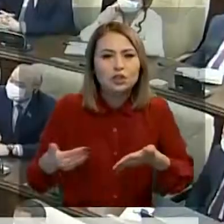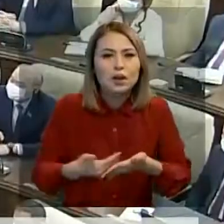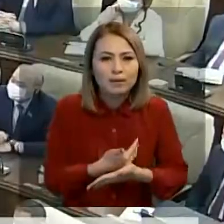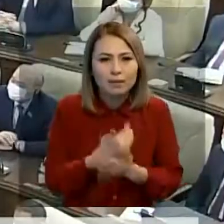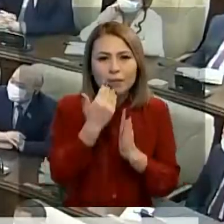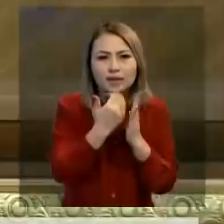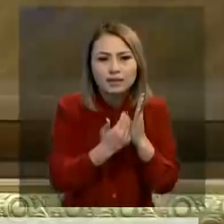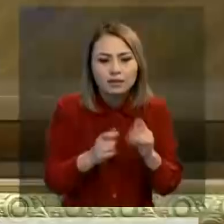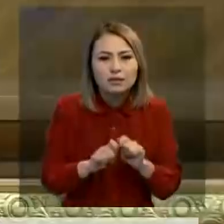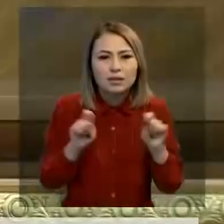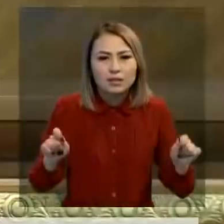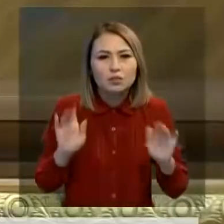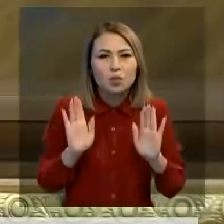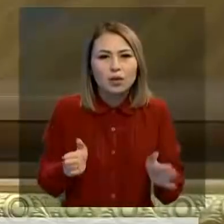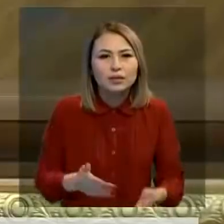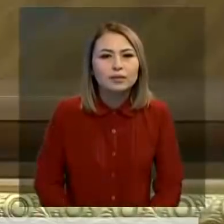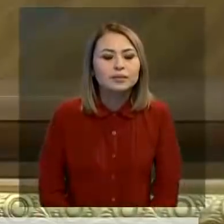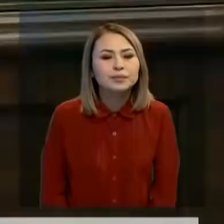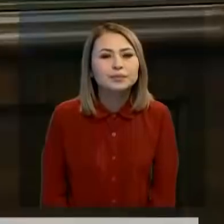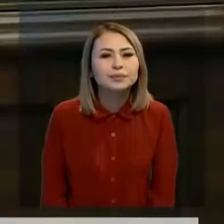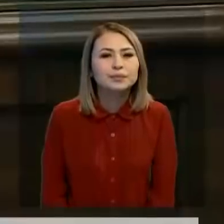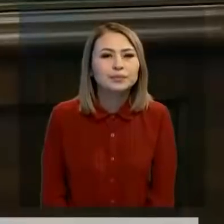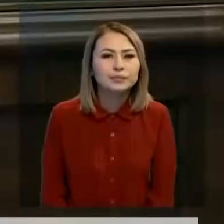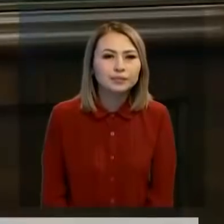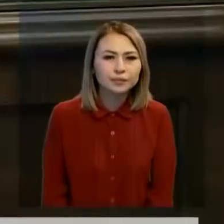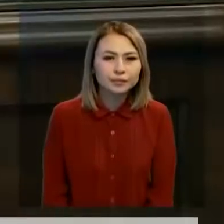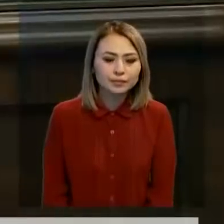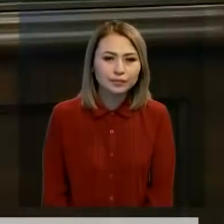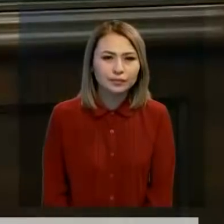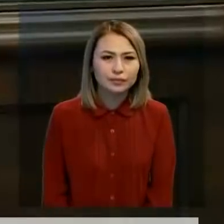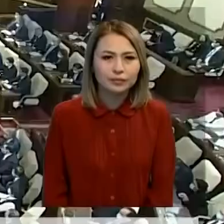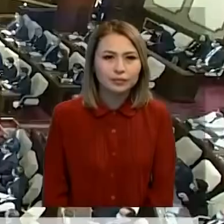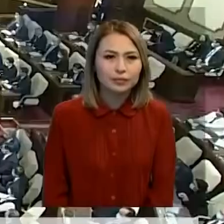пакеті әзірленетінін айтты. Талғатбек Әбдіқожа, Ернар Нысанбай,